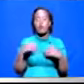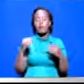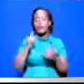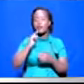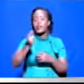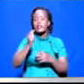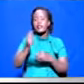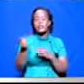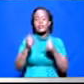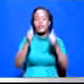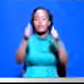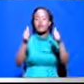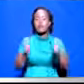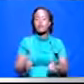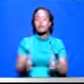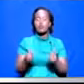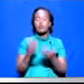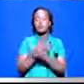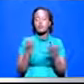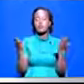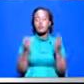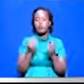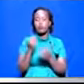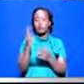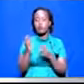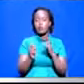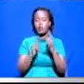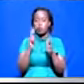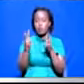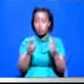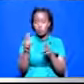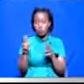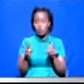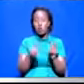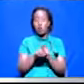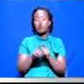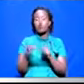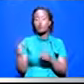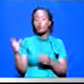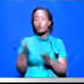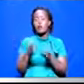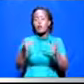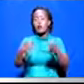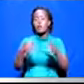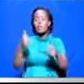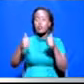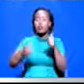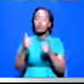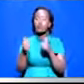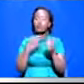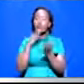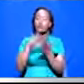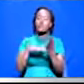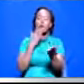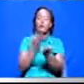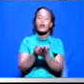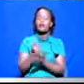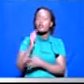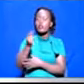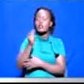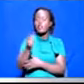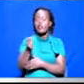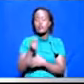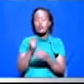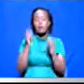mkuu wa mwaka 2022. Tume hiyo imezipatia kampuni zinazotaka kutuma maombi ya zabuni hizo kufanya hivyo kufikia siku